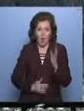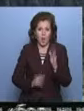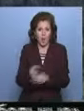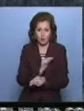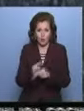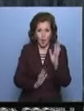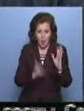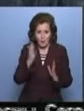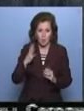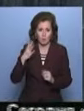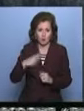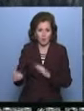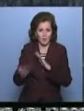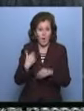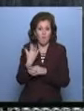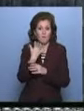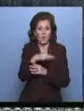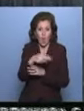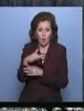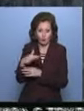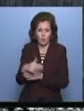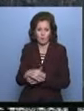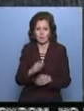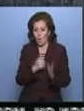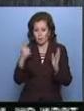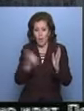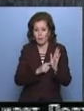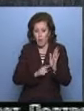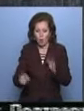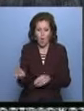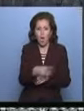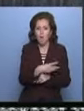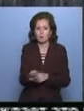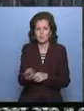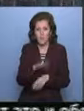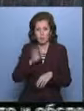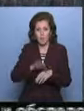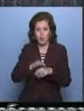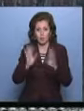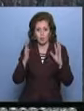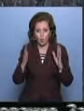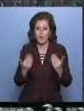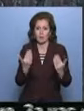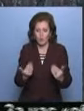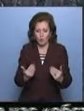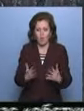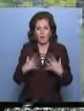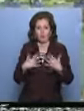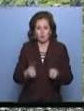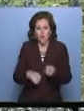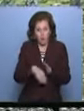вызывать даже дельтолетчиков. Они целую неделю с воздуха опрыскивали больные сосны. Сегодня выздоровление с трудом, но